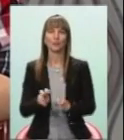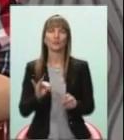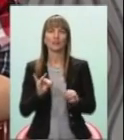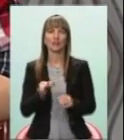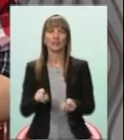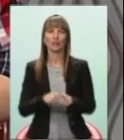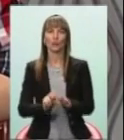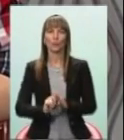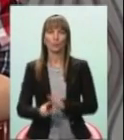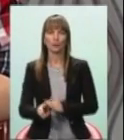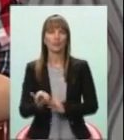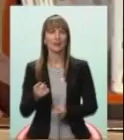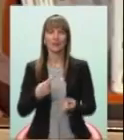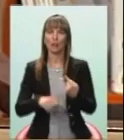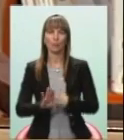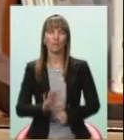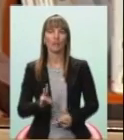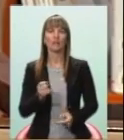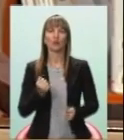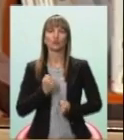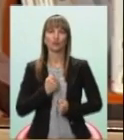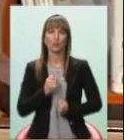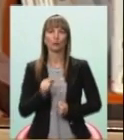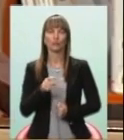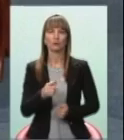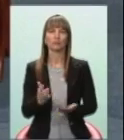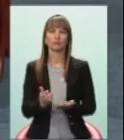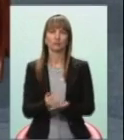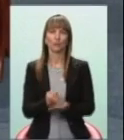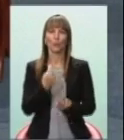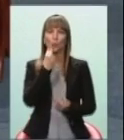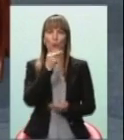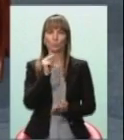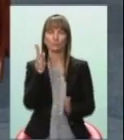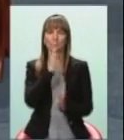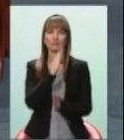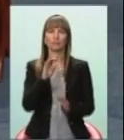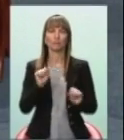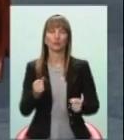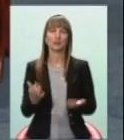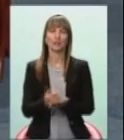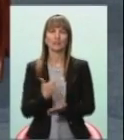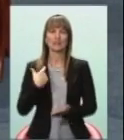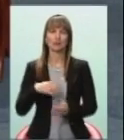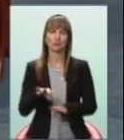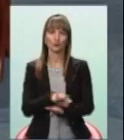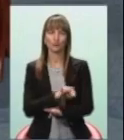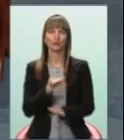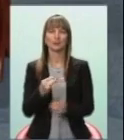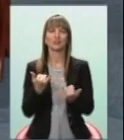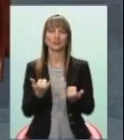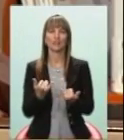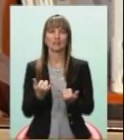утік від вас і не повернувся. Ну, на жаль, може, його спіткала краща доля, можливо, він знайшов там собі хомячиху, і вони зараз живуть собі десь